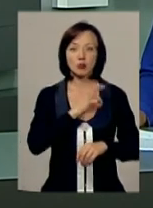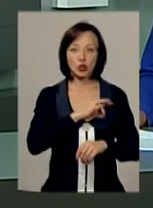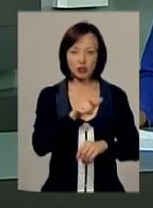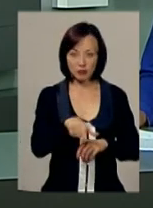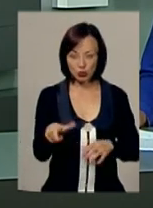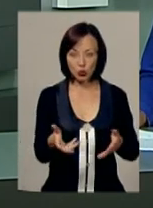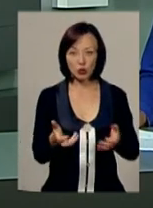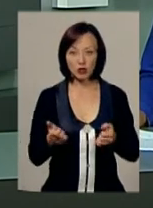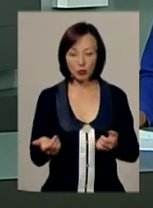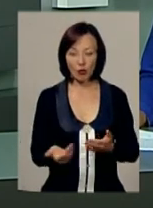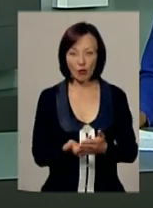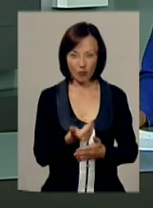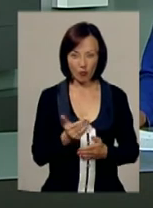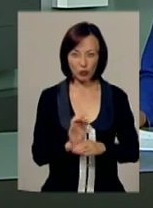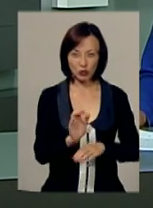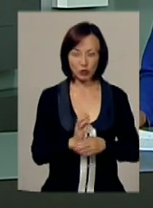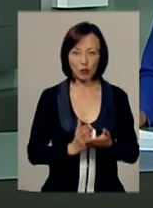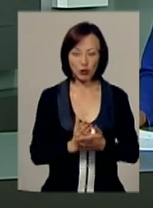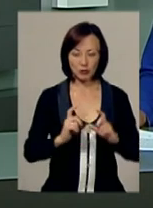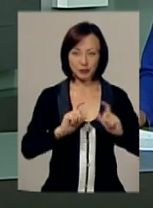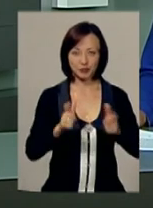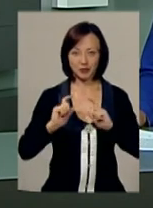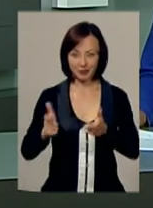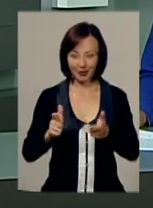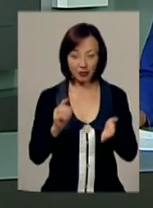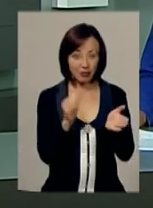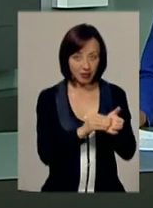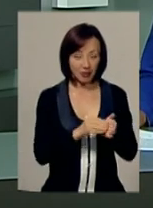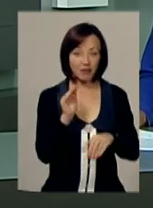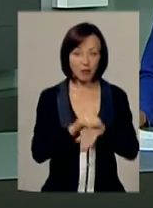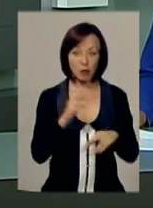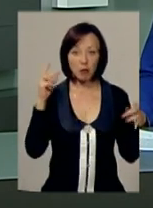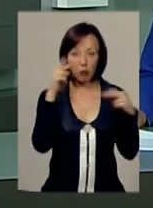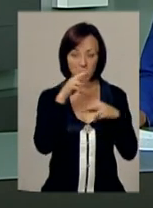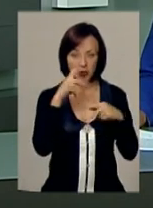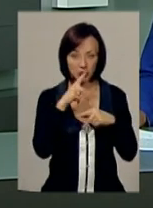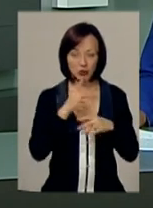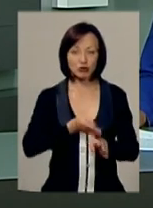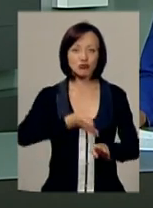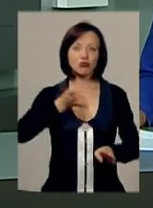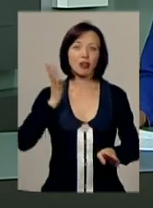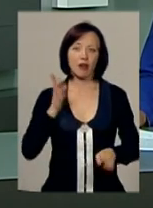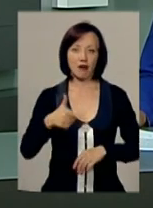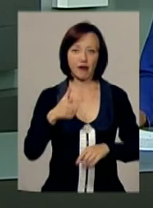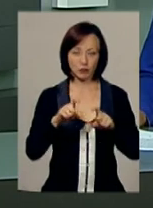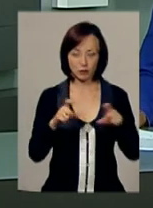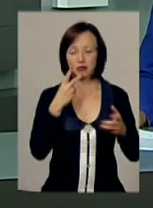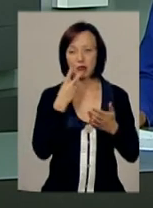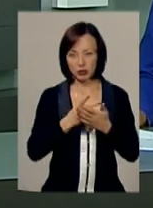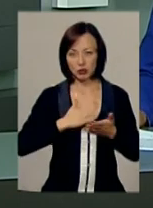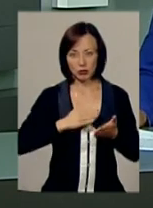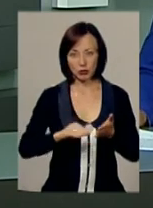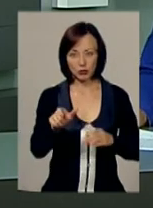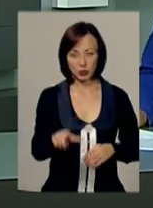вже отримали від нового постачальника послуг паперові рахунки, а в них виявили помилки. Черги у газконторі бачили